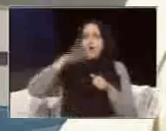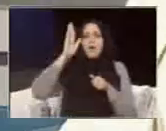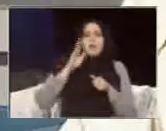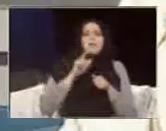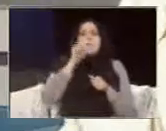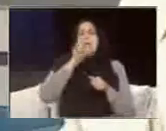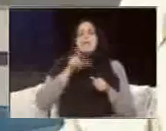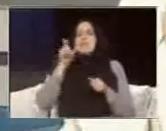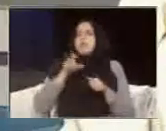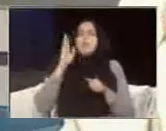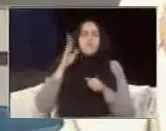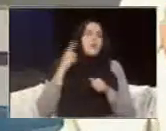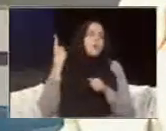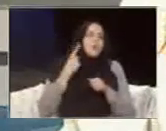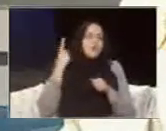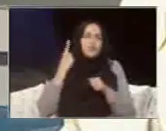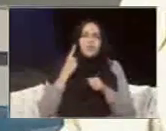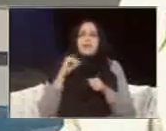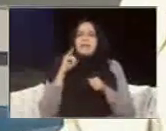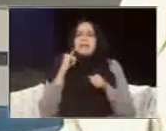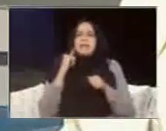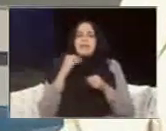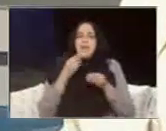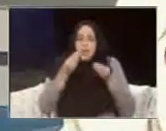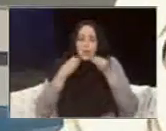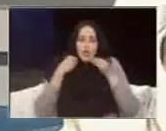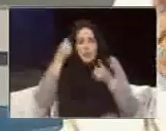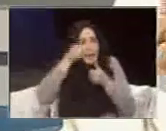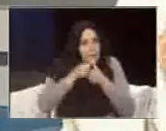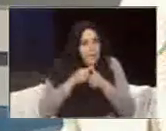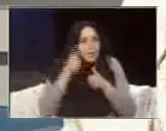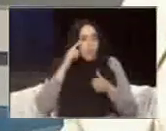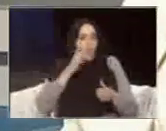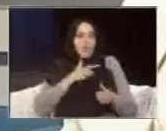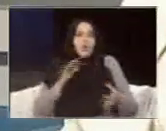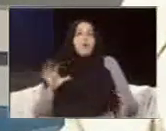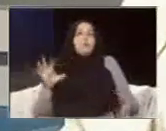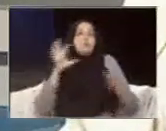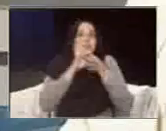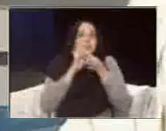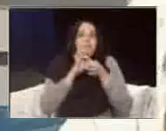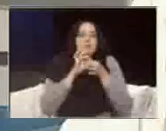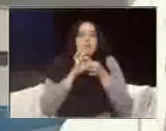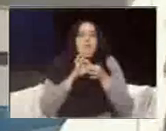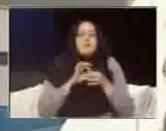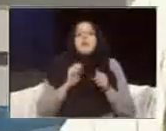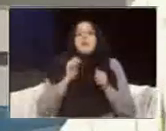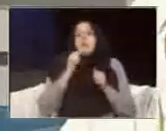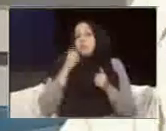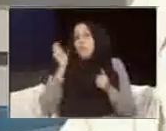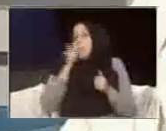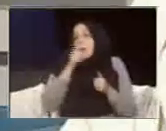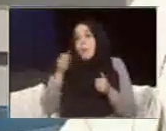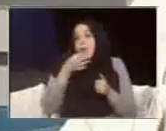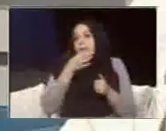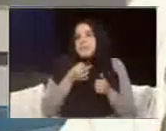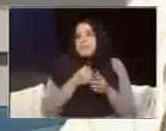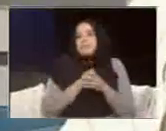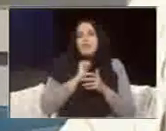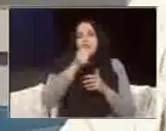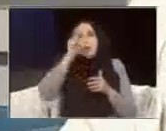يذكره ليظل قلبه موصولا بالله عز وجل. يفترض أن الإنسان كلما كبر في هذه الحياة كبر في